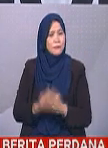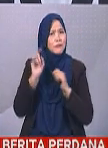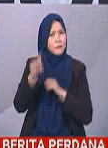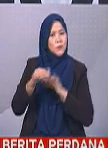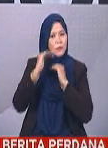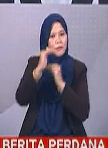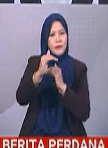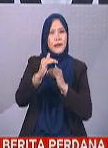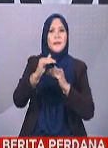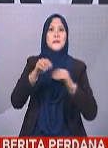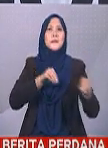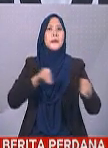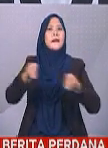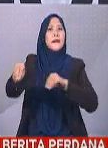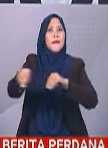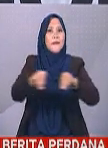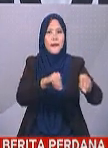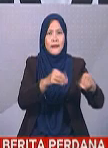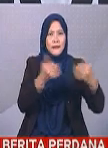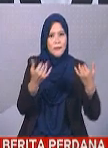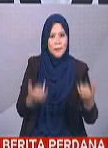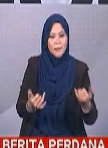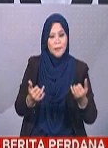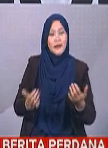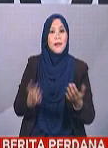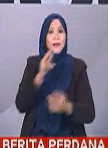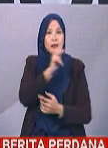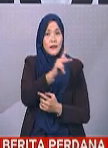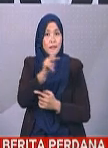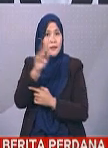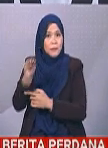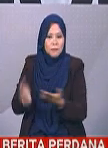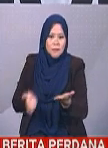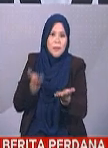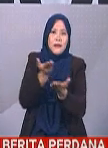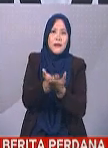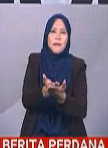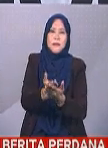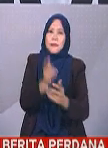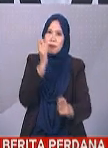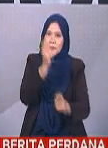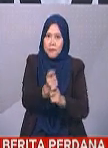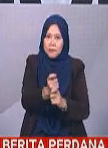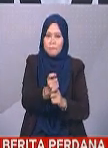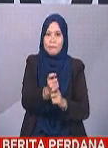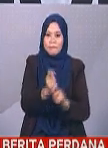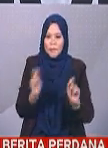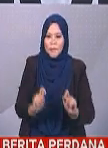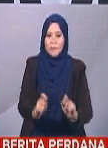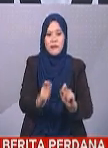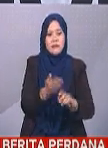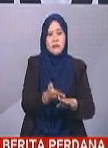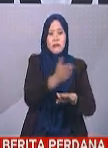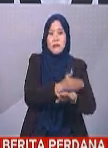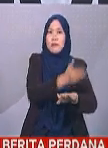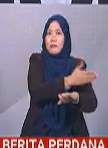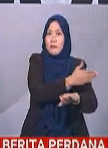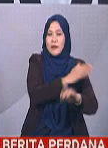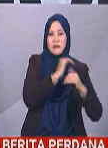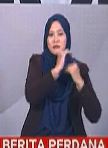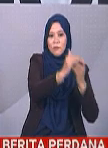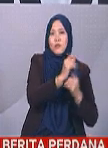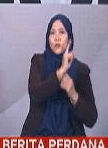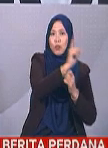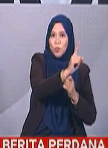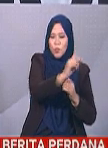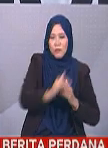menghadkan pergerakan, Kementerian Kesihatan mensyorkan kita kekalkan apa yang tindakan yang telah kita laksanakan pada fasa